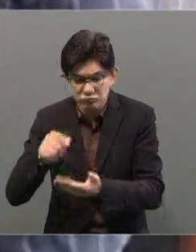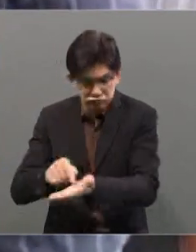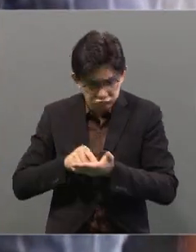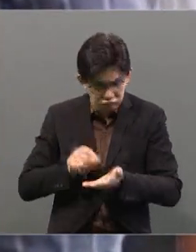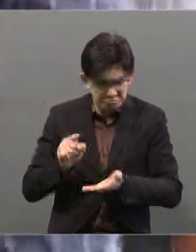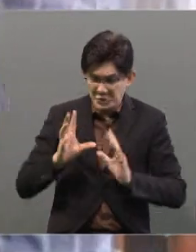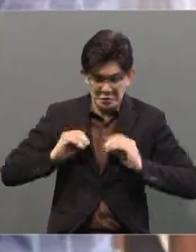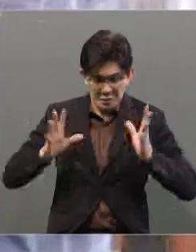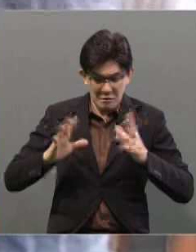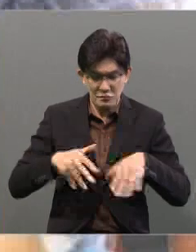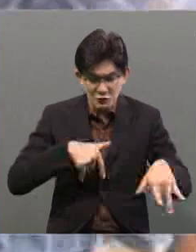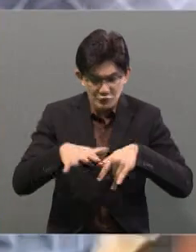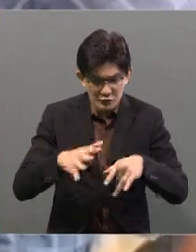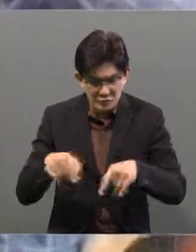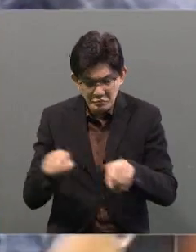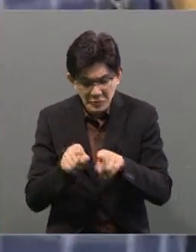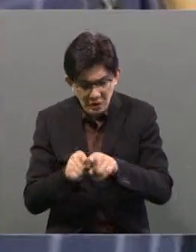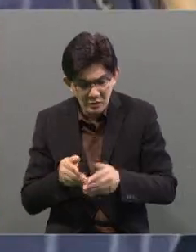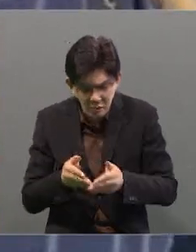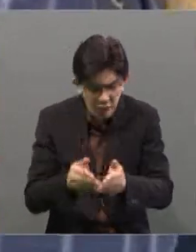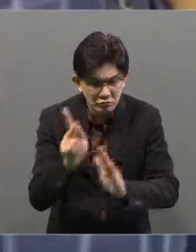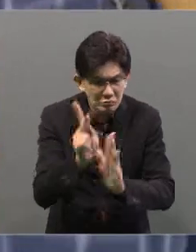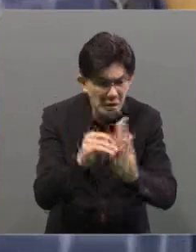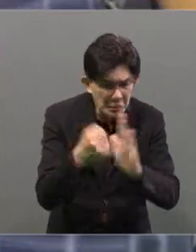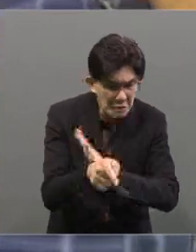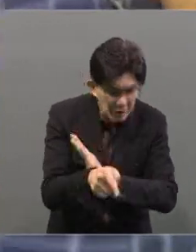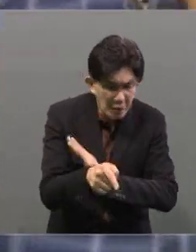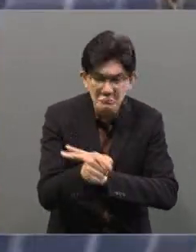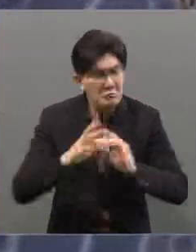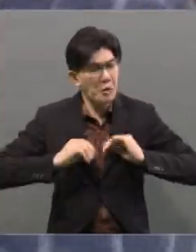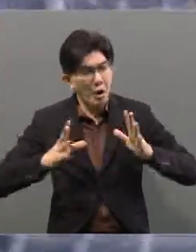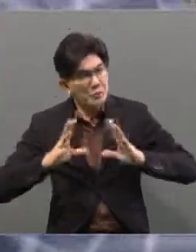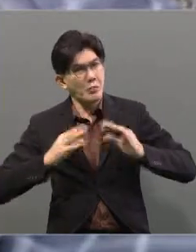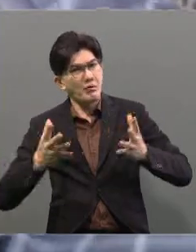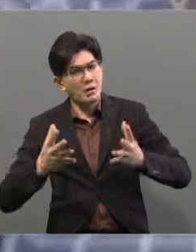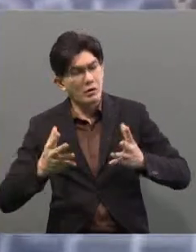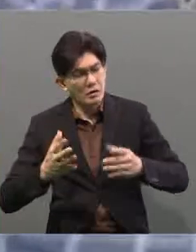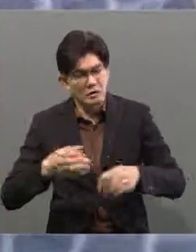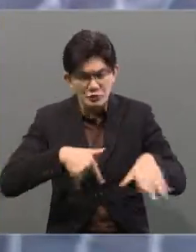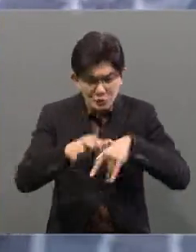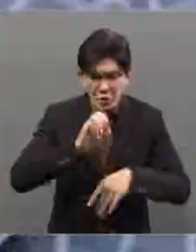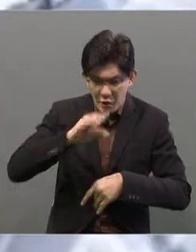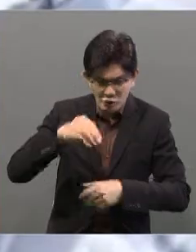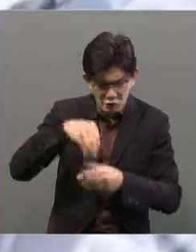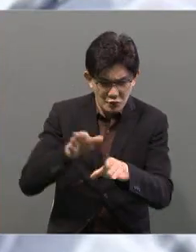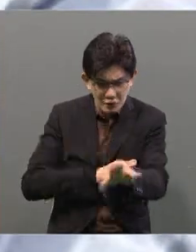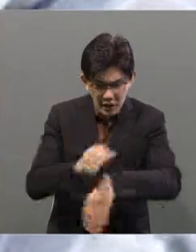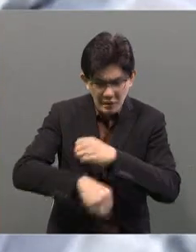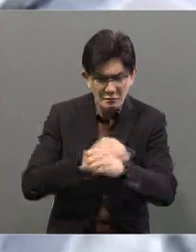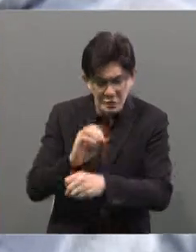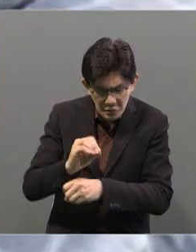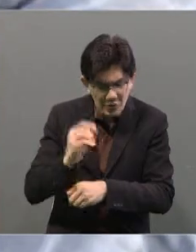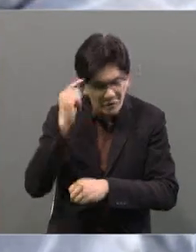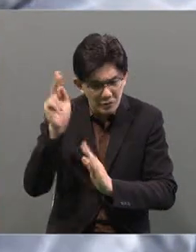อกว่าไม่เห็นด้วยที่ชาวบ้านบุกรุกชาวบ้านเขาก็เฮ้ยทำไมบอกว่าฉันบุกรุกฉันอยู่มากว่า50ปีแล้ว